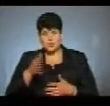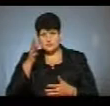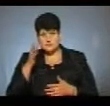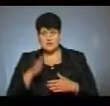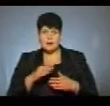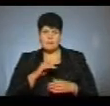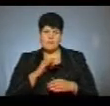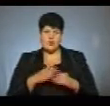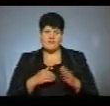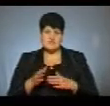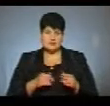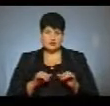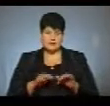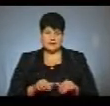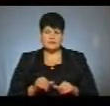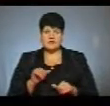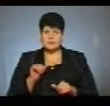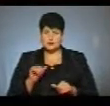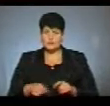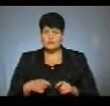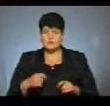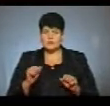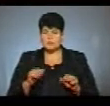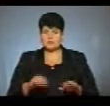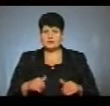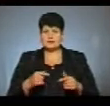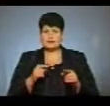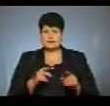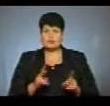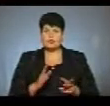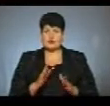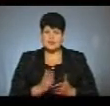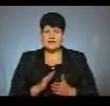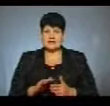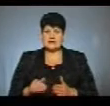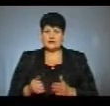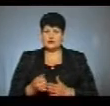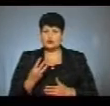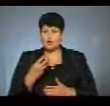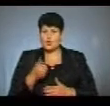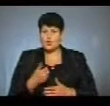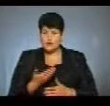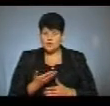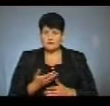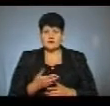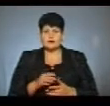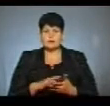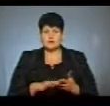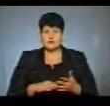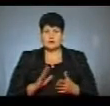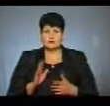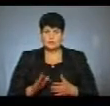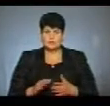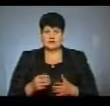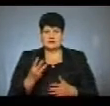професійної діяльності. Крім того, відтермінування може бути надане тим, у кого є діти до 3 років. Триватиме осінній призов до війська в